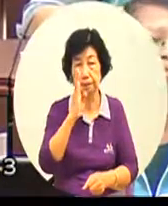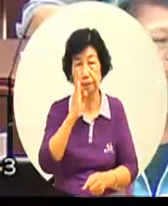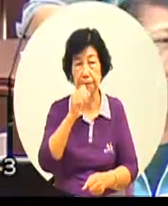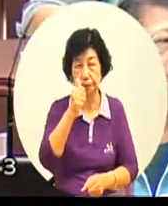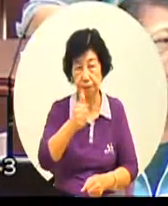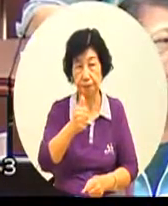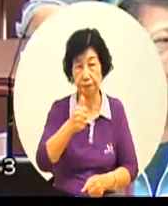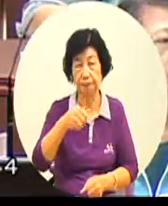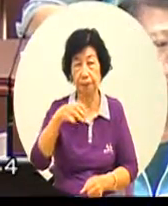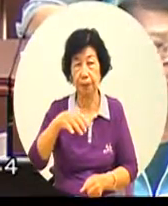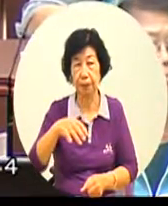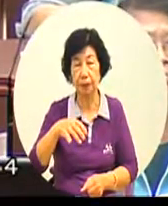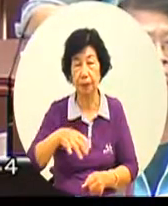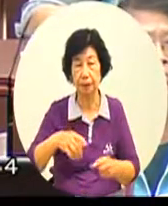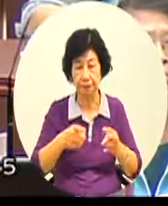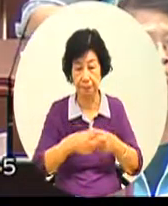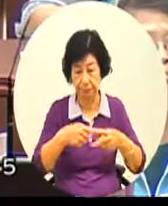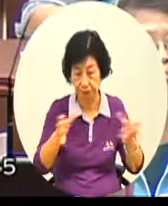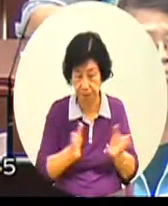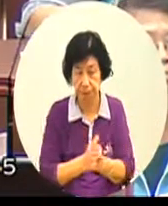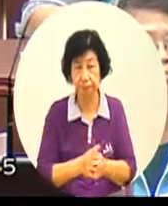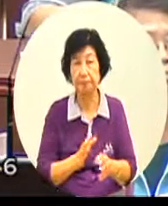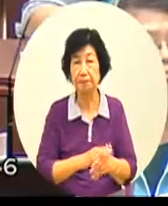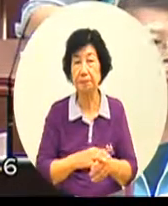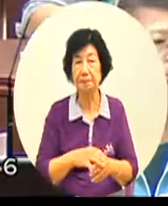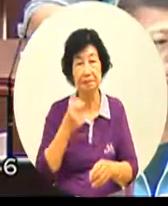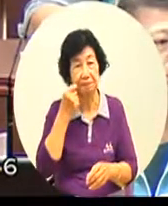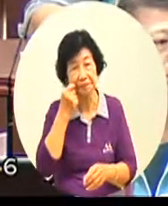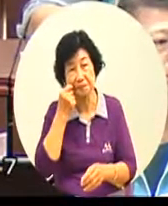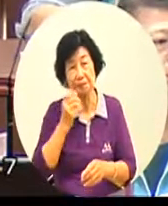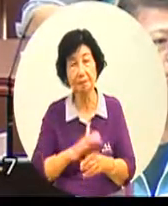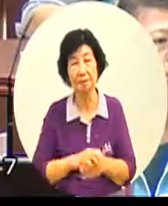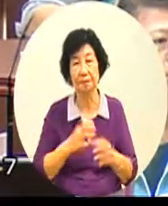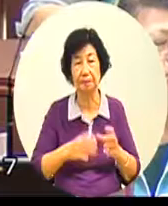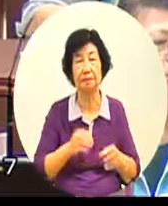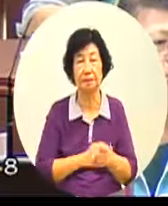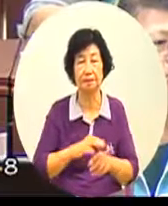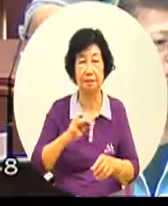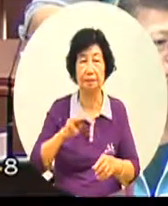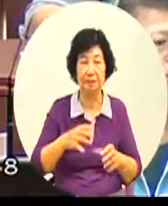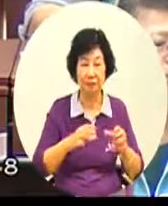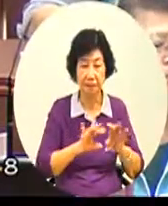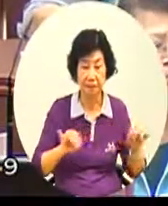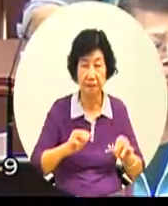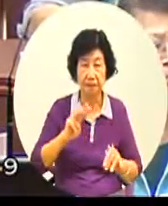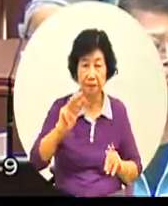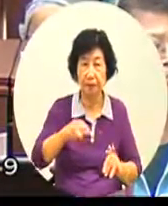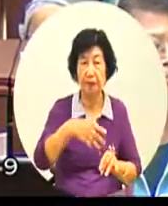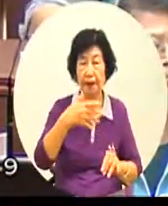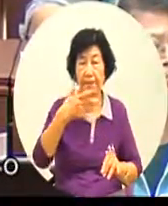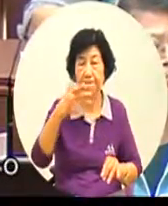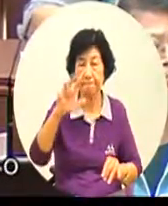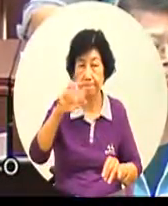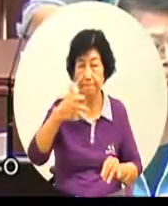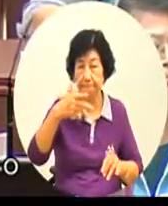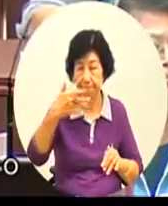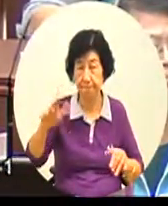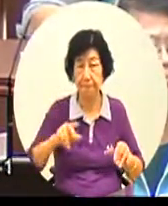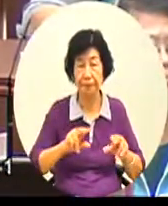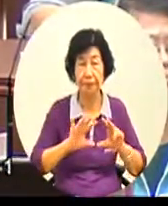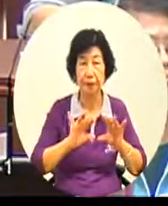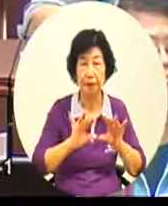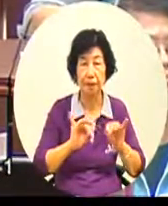么容易那我们的空间大小需要300平方公尺以上，那如果是提供给这些不方便的